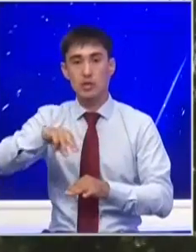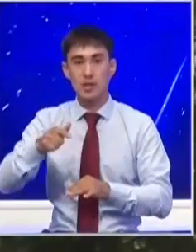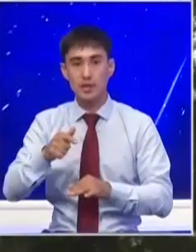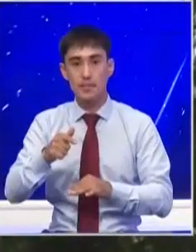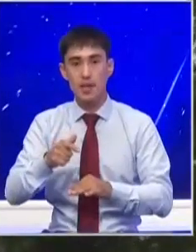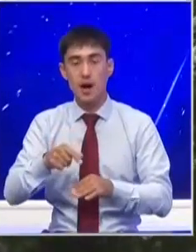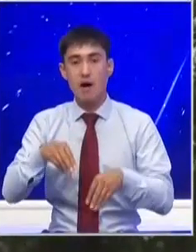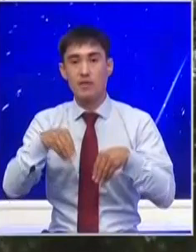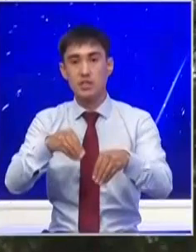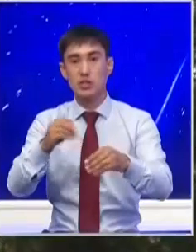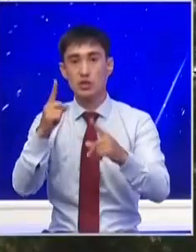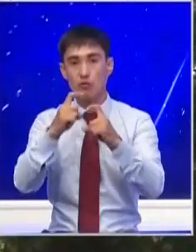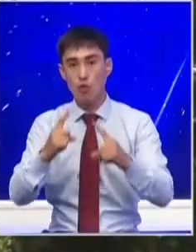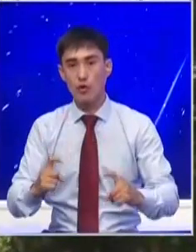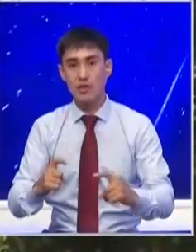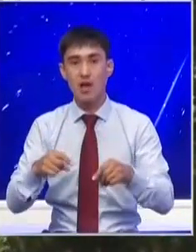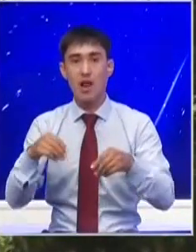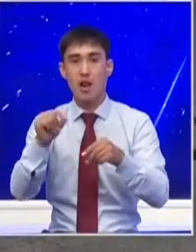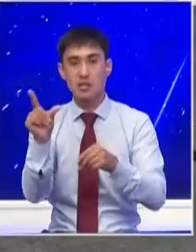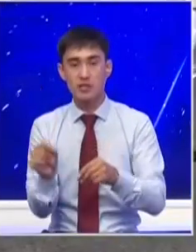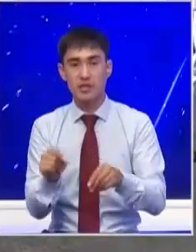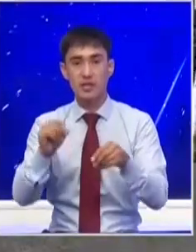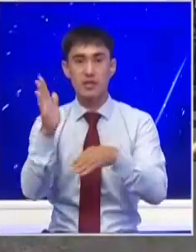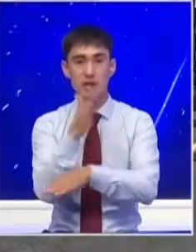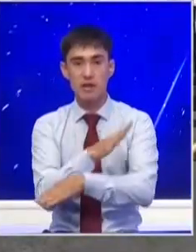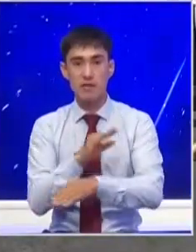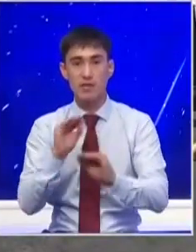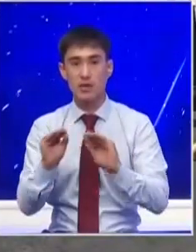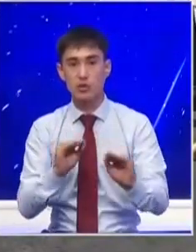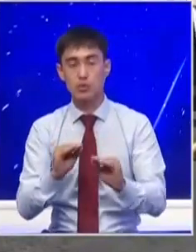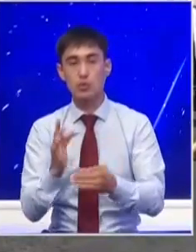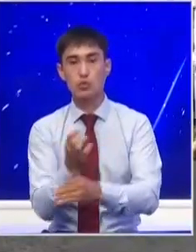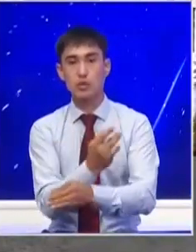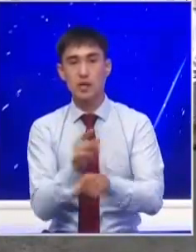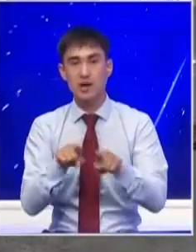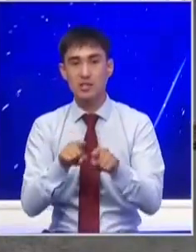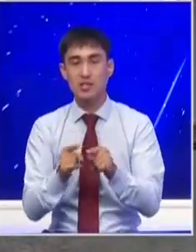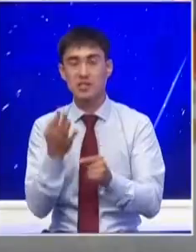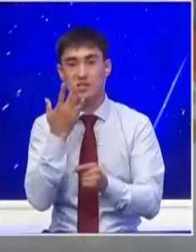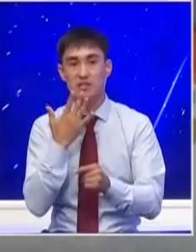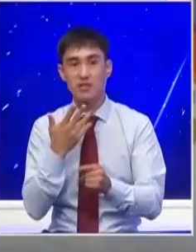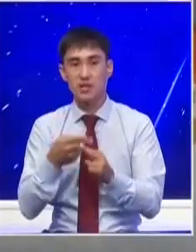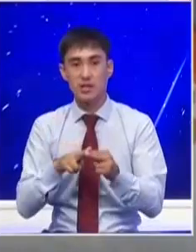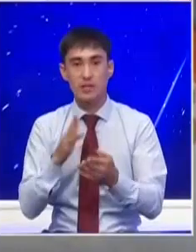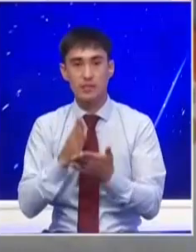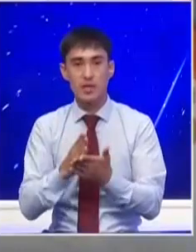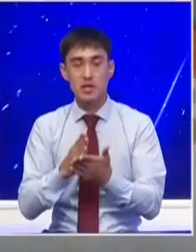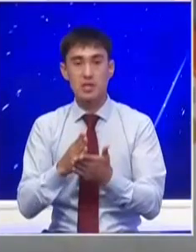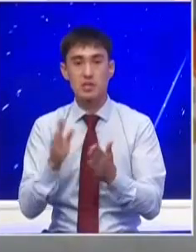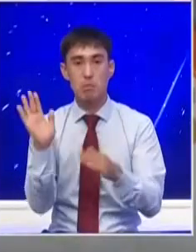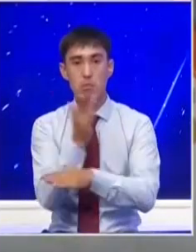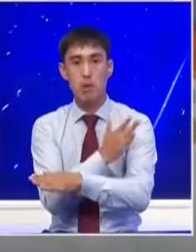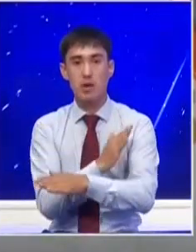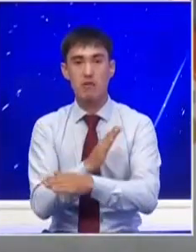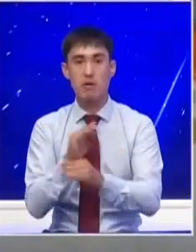тенге. Высажены хвойные и лиственные деревья, декоративные кустарники, а также цветники. Сквер обустроен